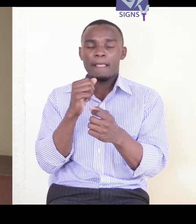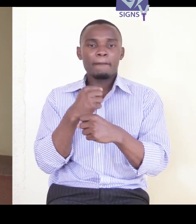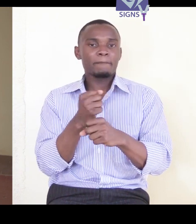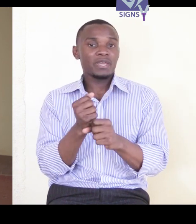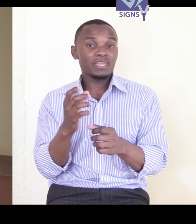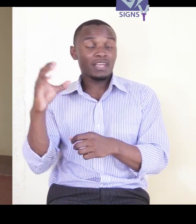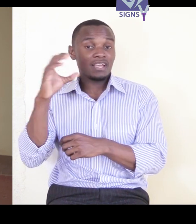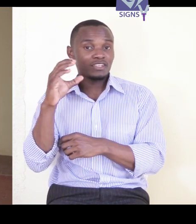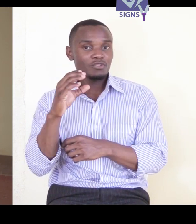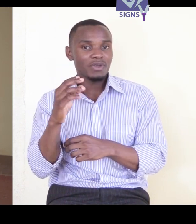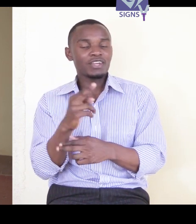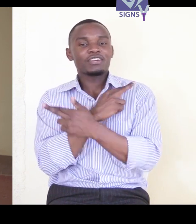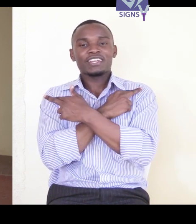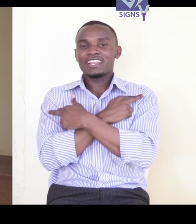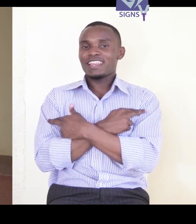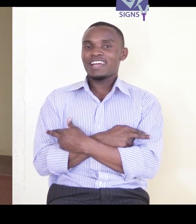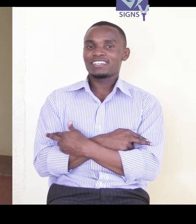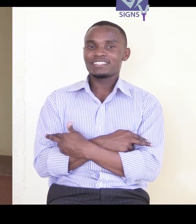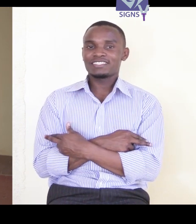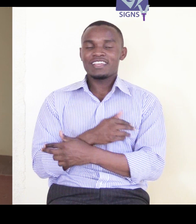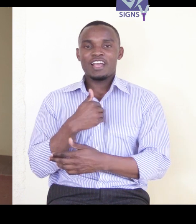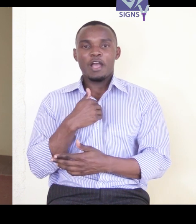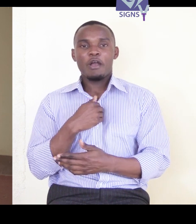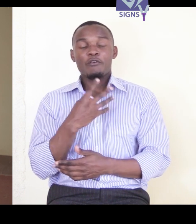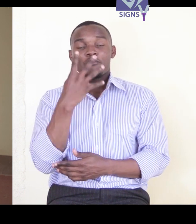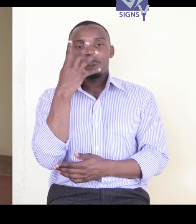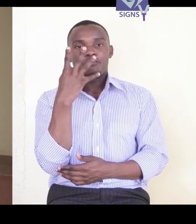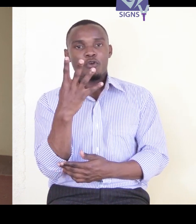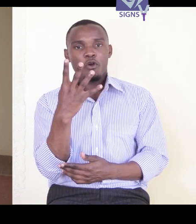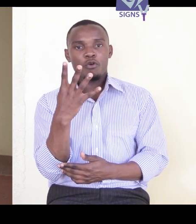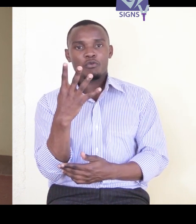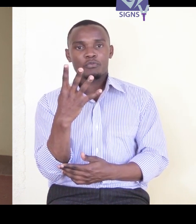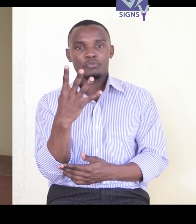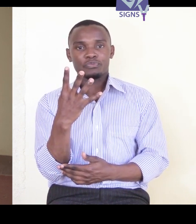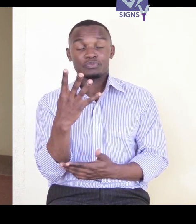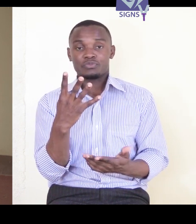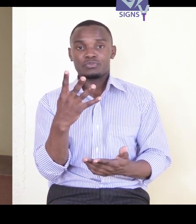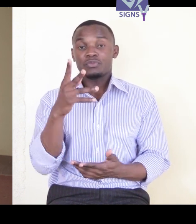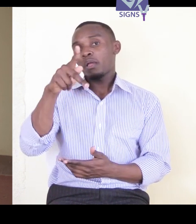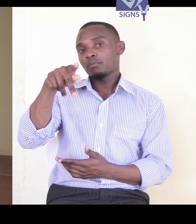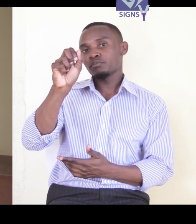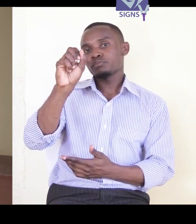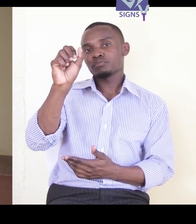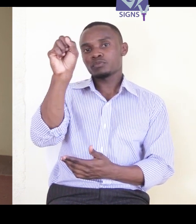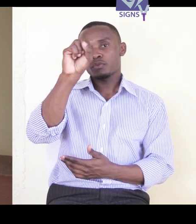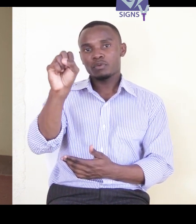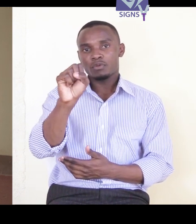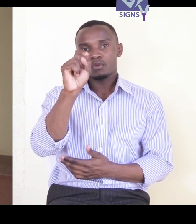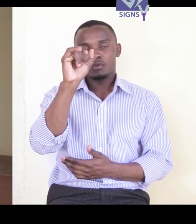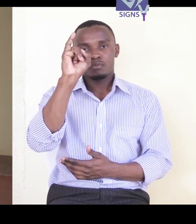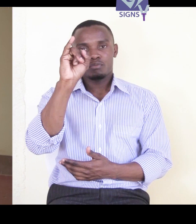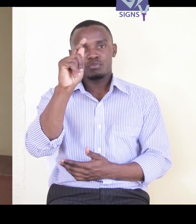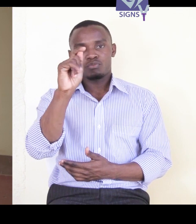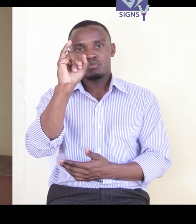relax. Sasa tunazo positions 4 ambazo mtu huwa anakaa akifanyiwa